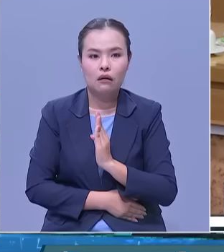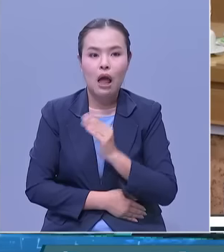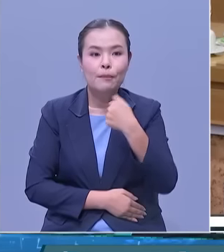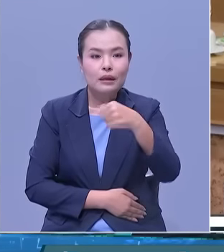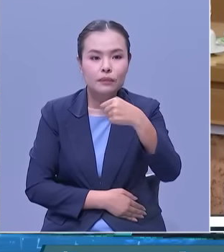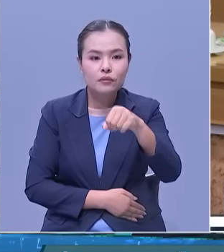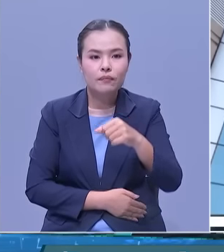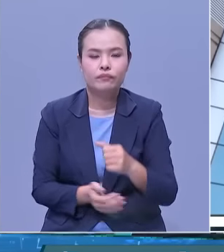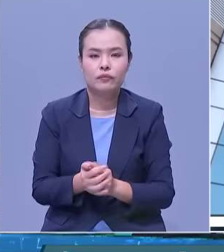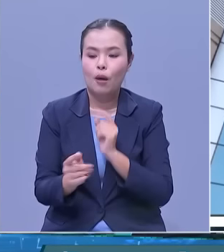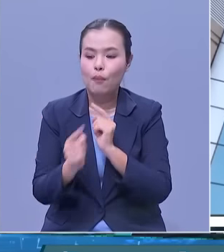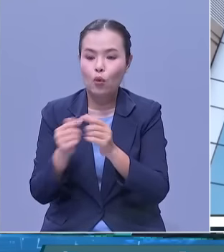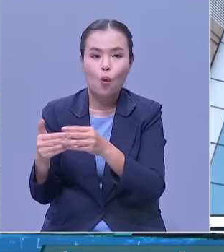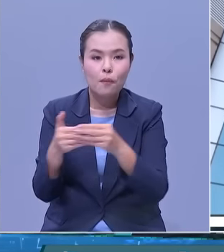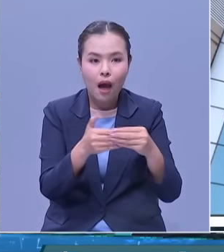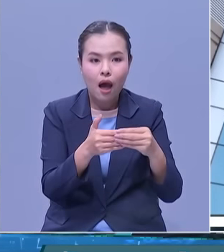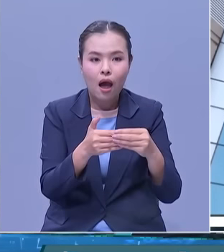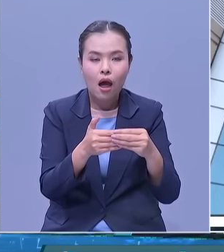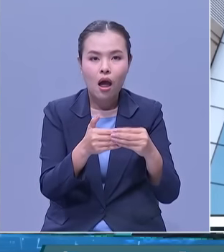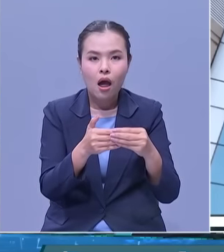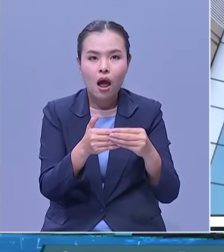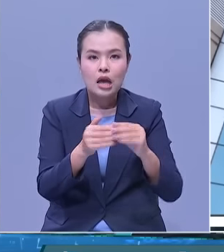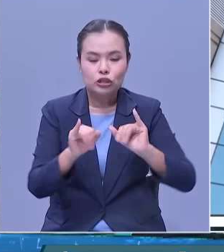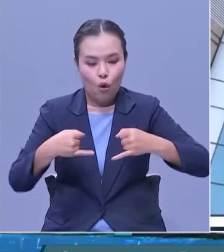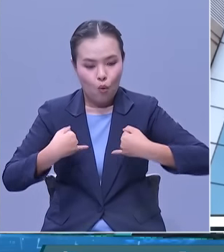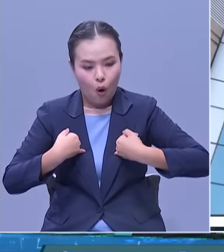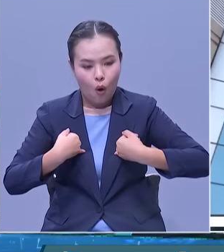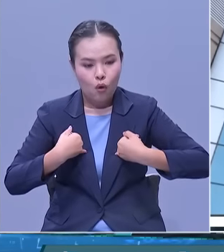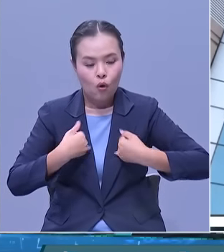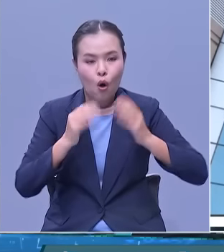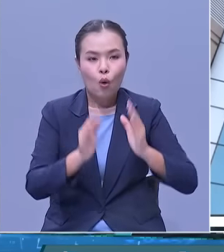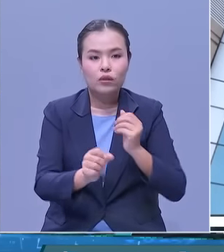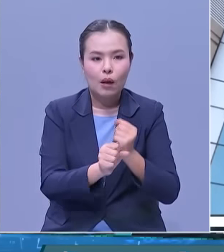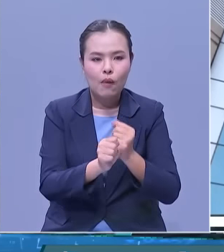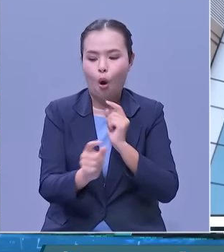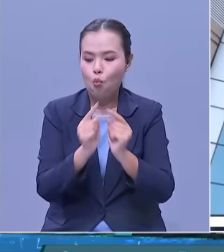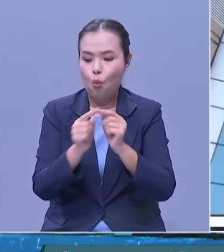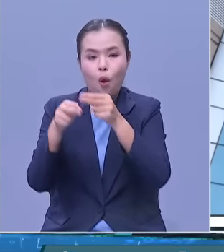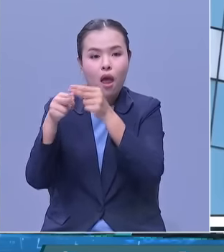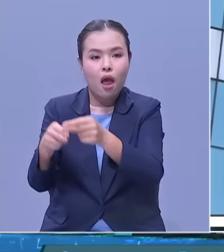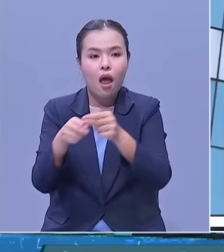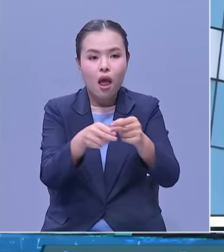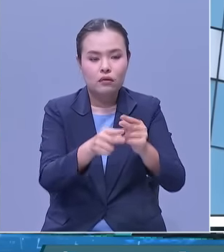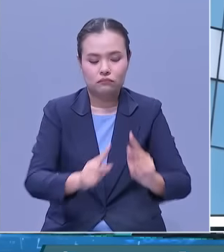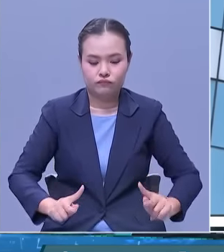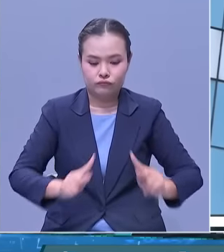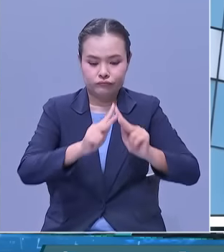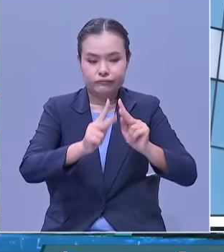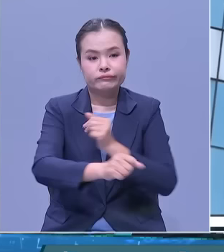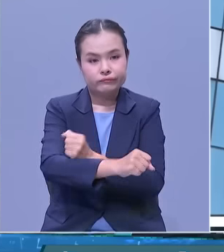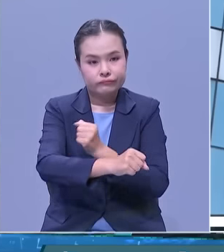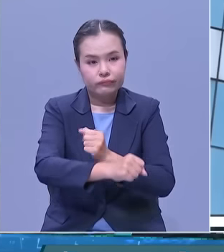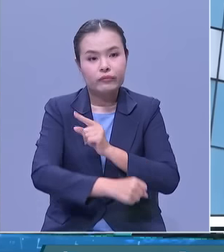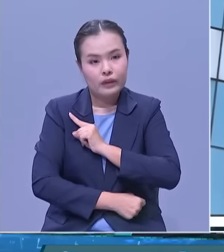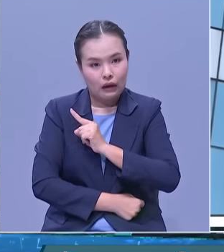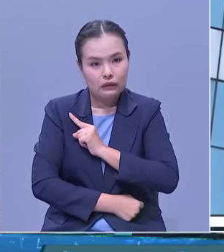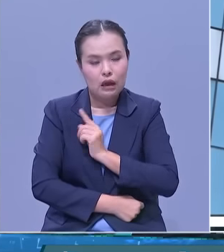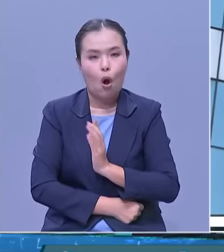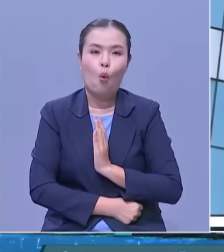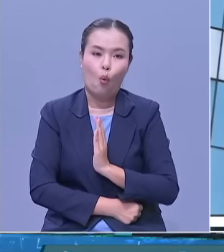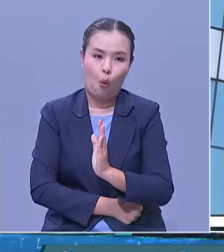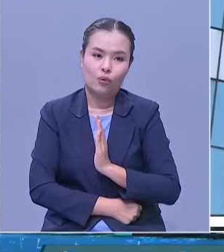กับคนที่พาไปไอ้ลูกจ้างอะไรจ้างคุยกันเองแล้วผมถามคำว่ากระทรวงแรงงานมีหน้าที่ไปแค่คนกล